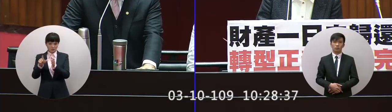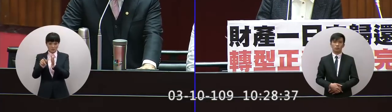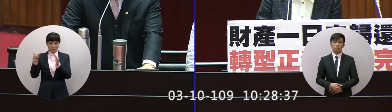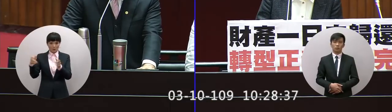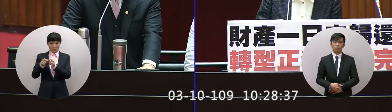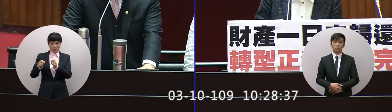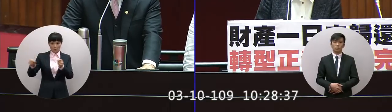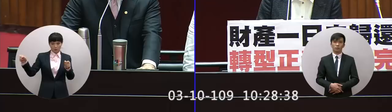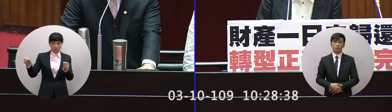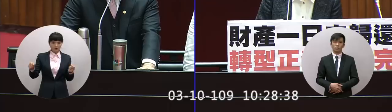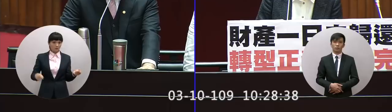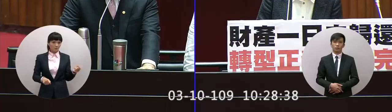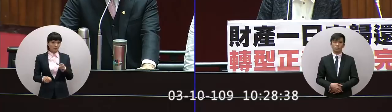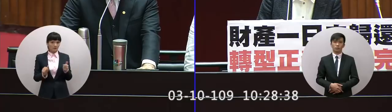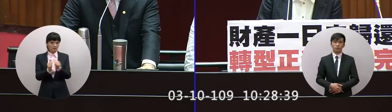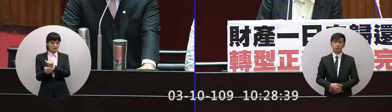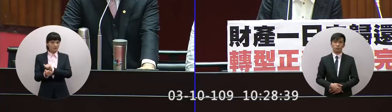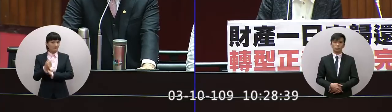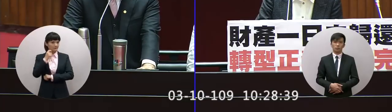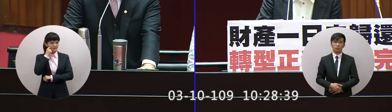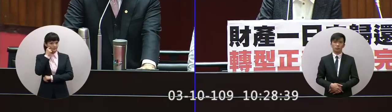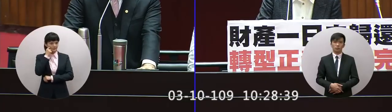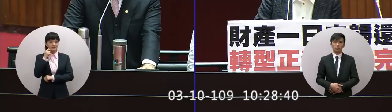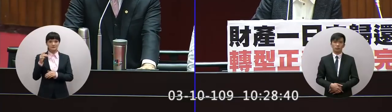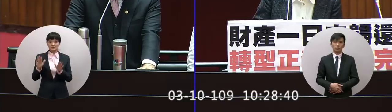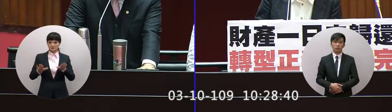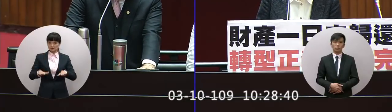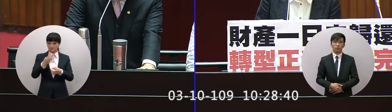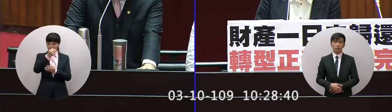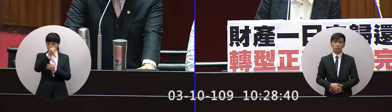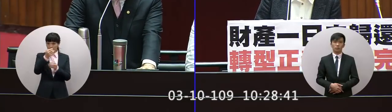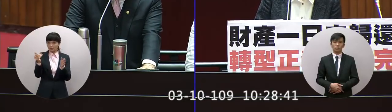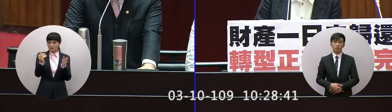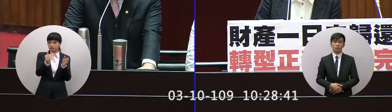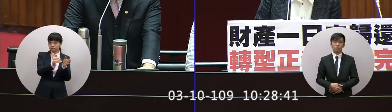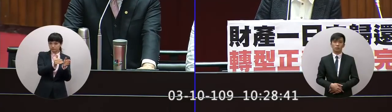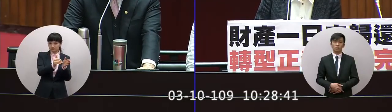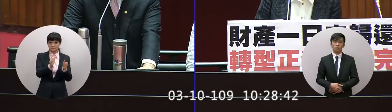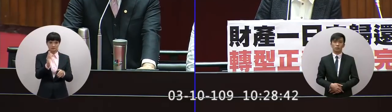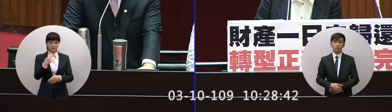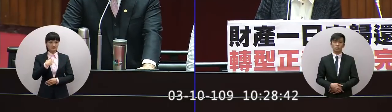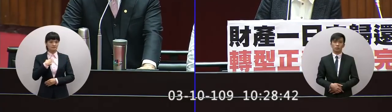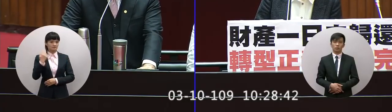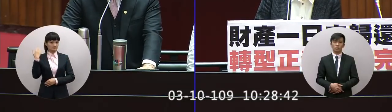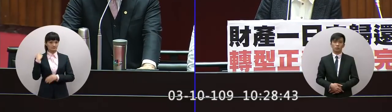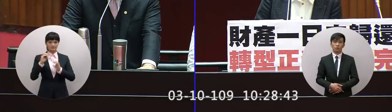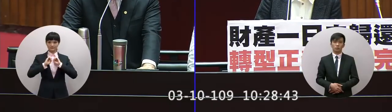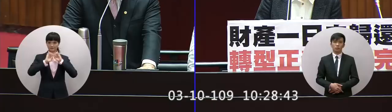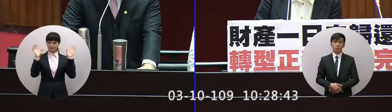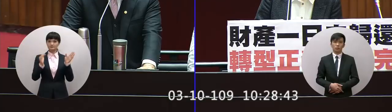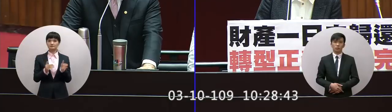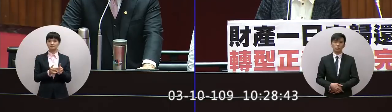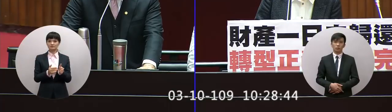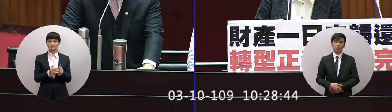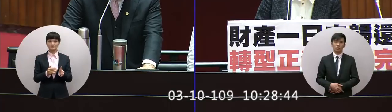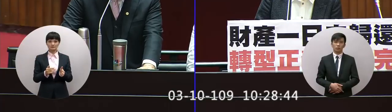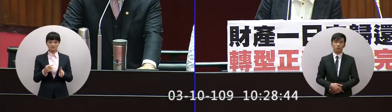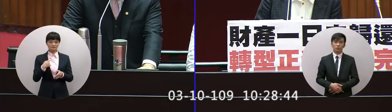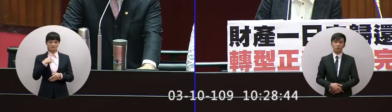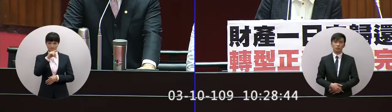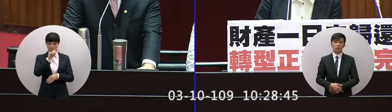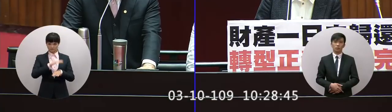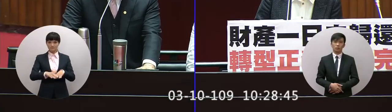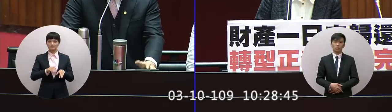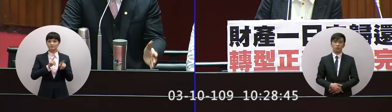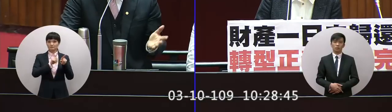难，所以期限虽然快到了，但我也有表示过会依据促转条例的规